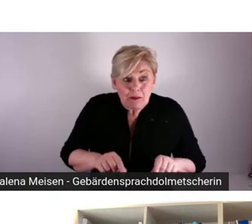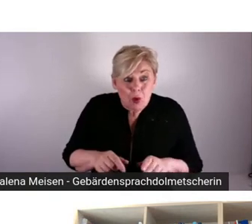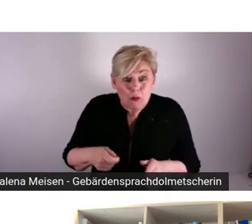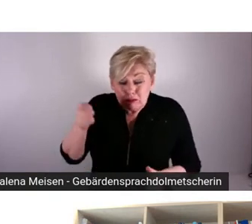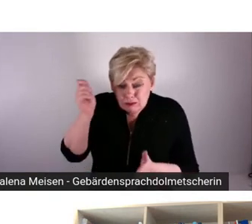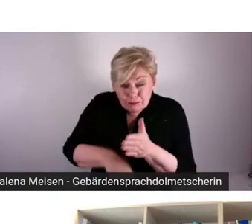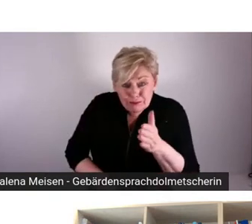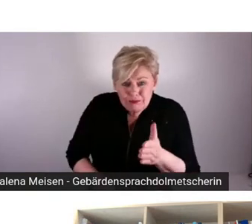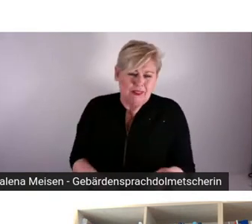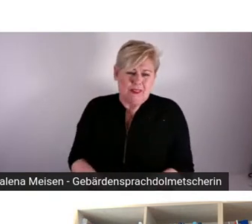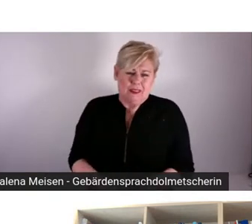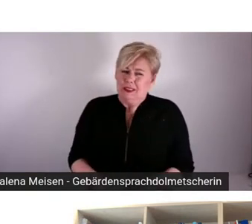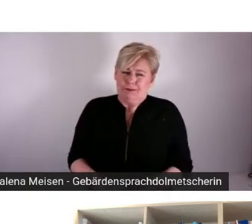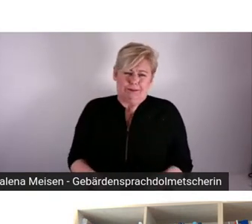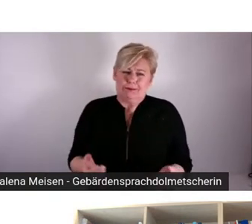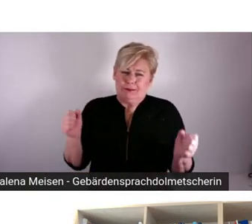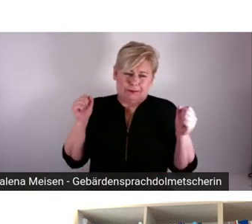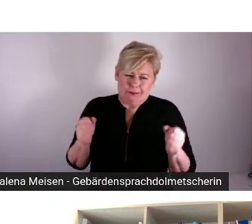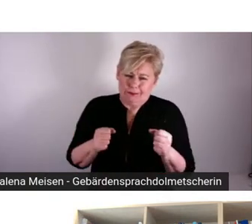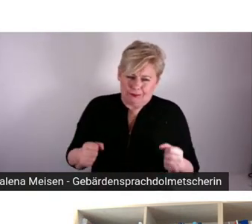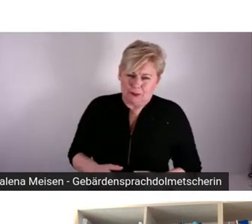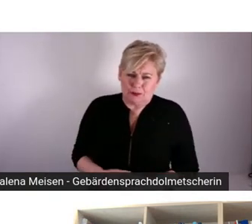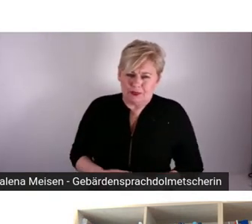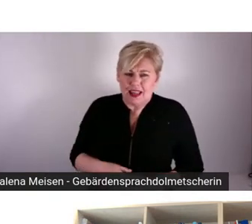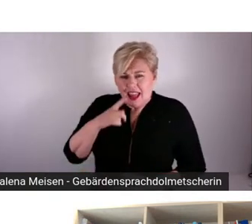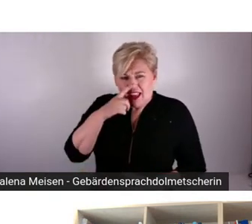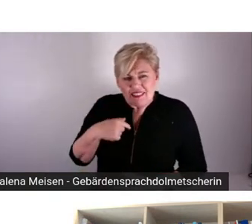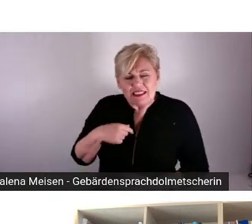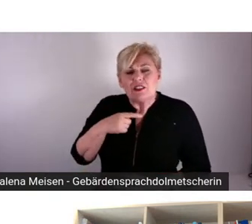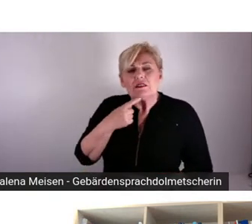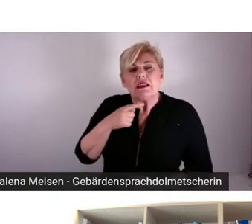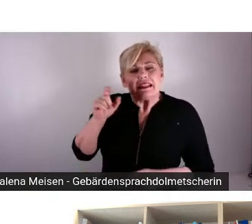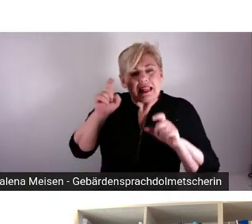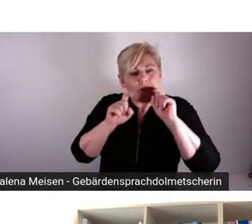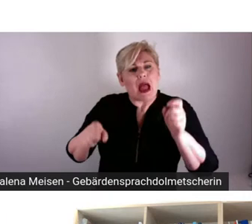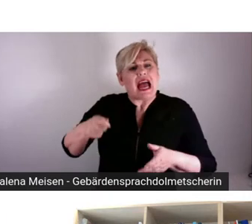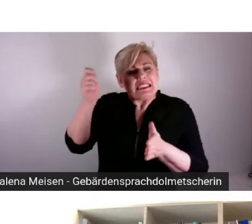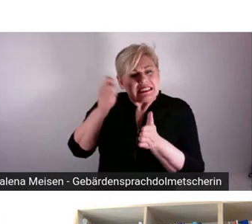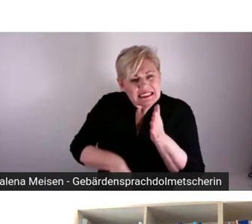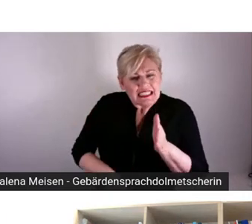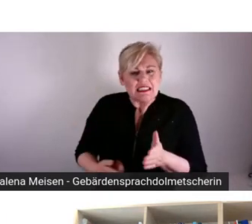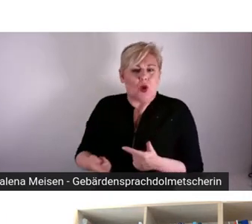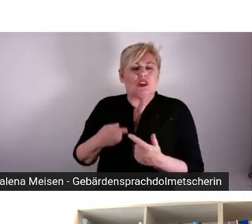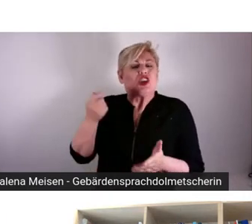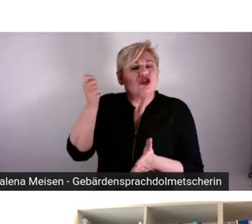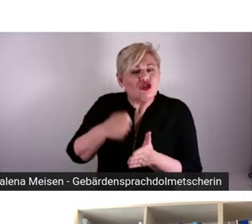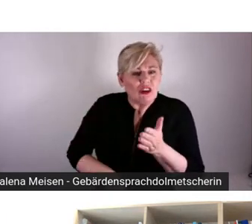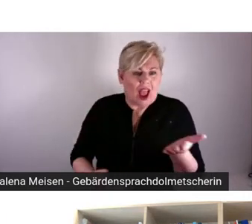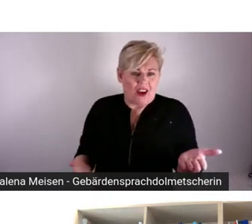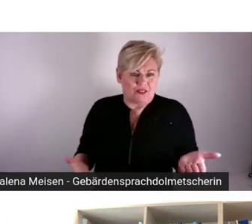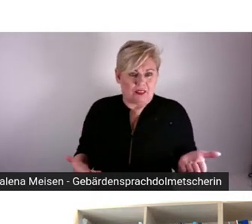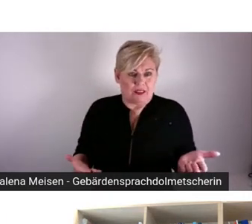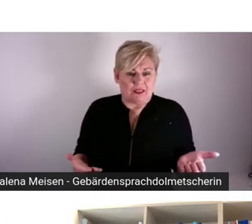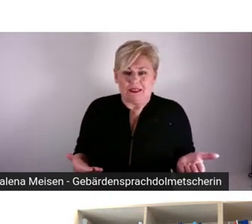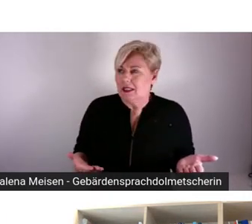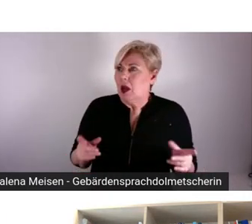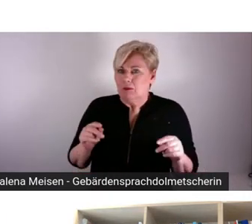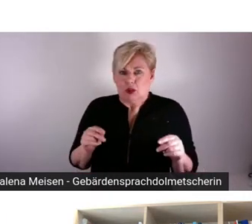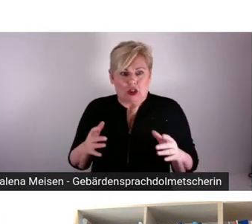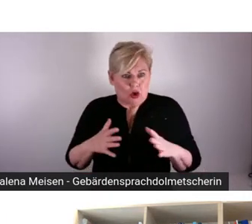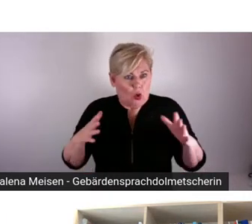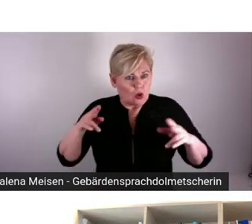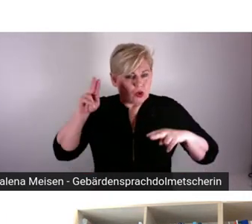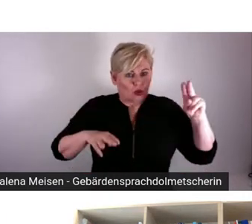einen sehr schrägen Ansatz. Nein, es ist natürlich so, wenn wir über Sanktionen und über Strafen reden, dann ist es doch ein großer Unterschied, ob Menschen und